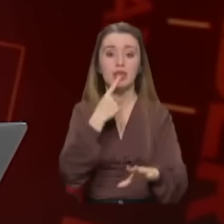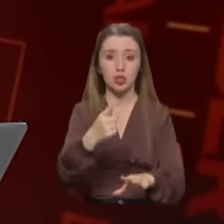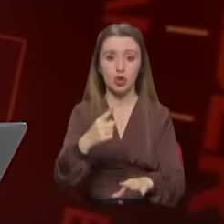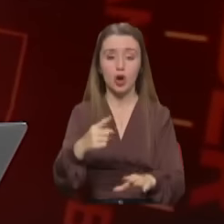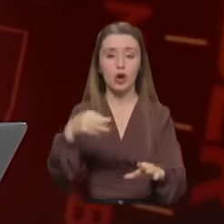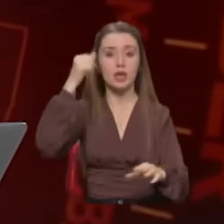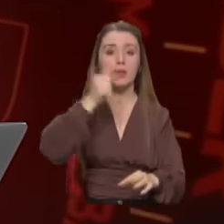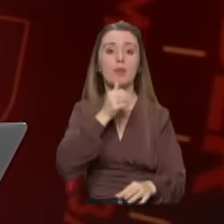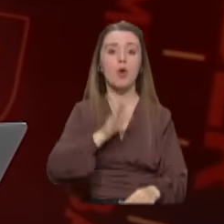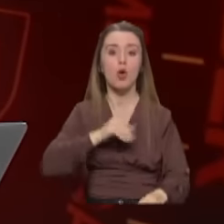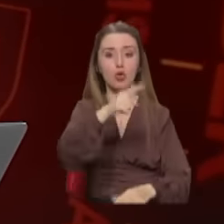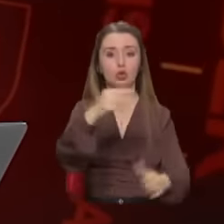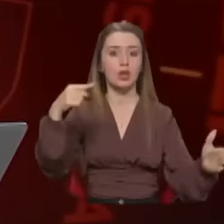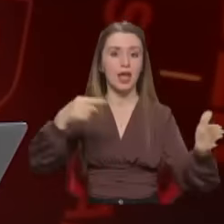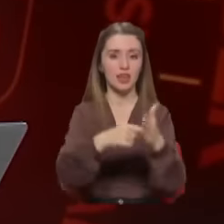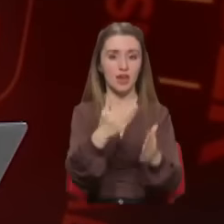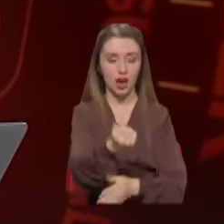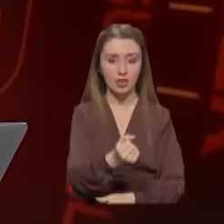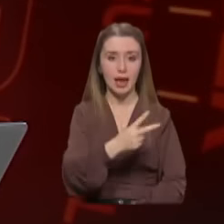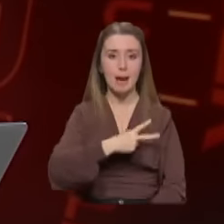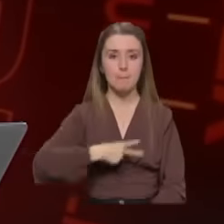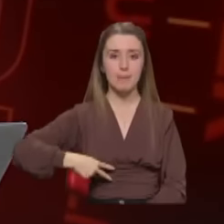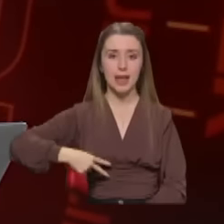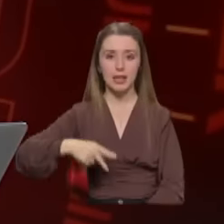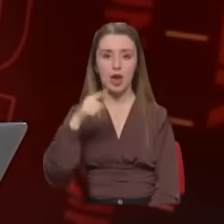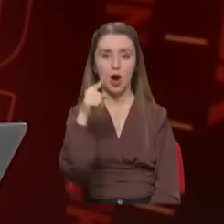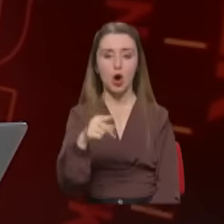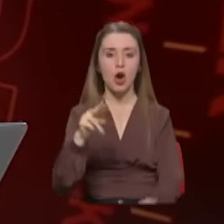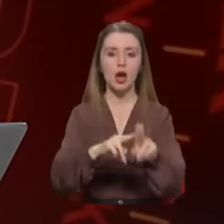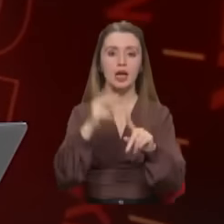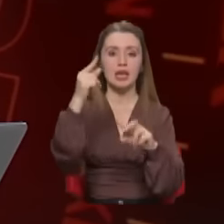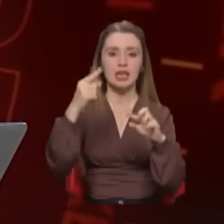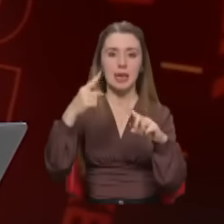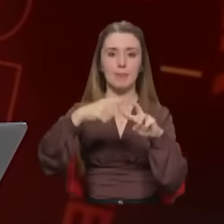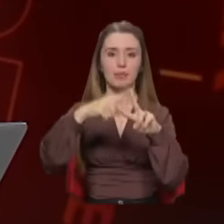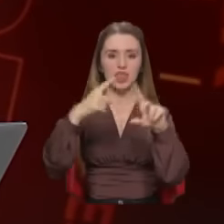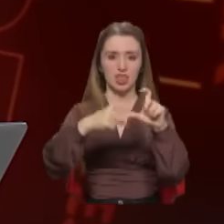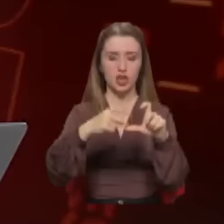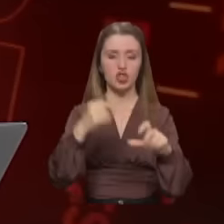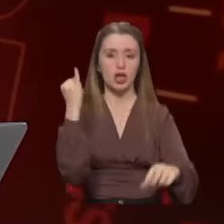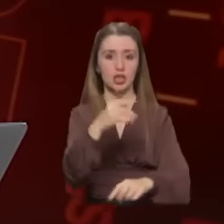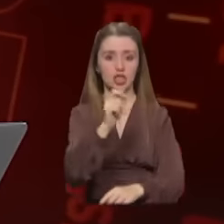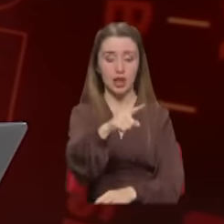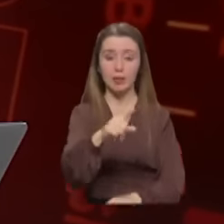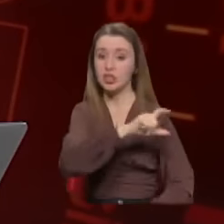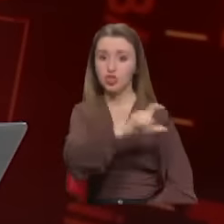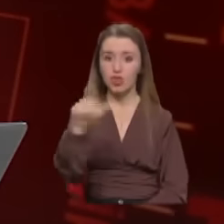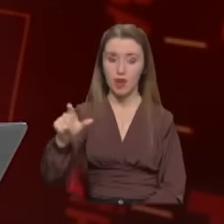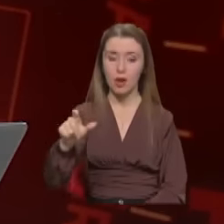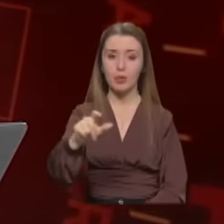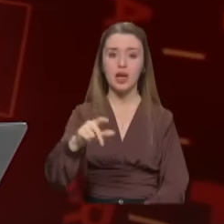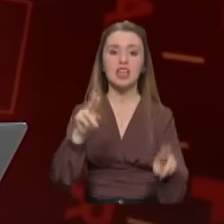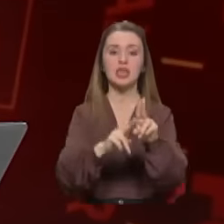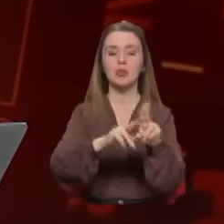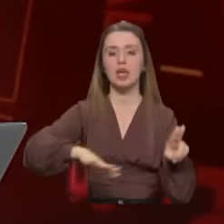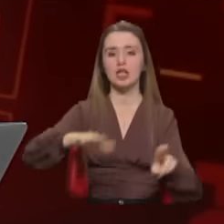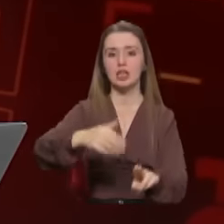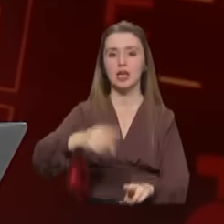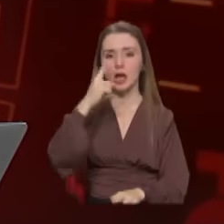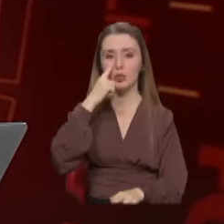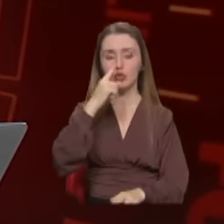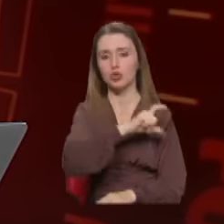Ekrem İmamoğlu'na hedef aldı. Belediye iştirakı Kiptaş'ın yaptığı konutları eleştirdi. Yanıtsa Kiptaş Genel Müdürü Ali